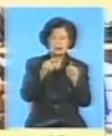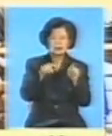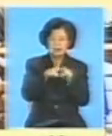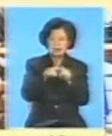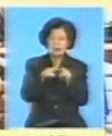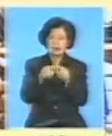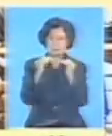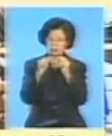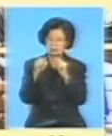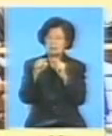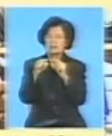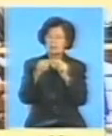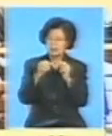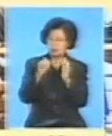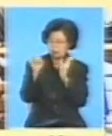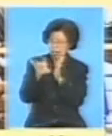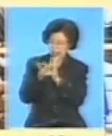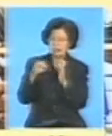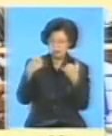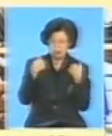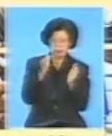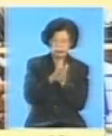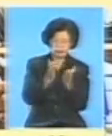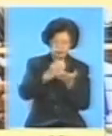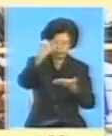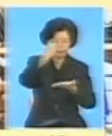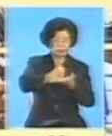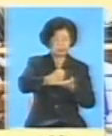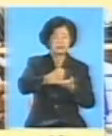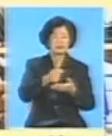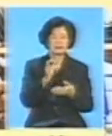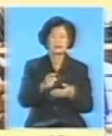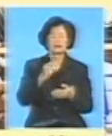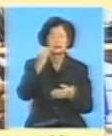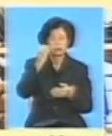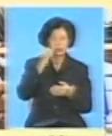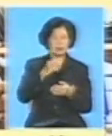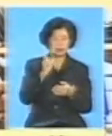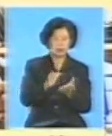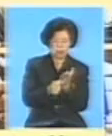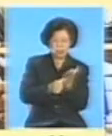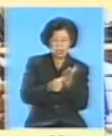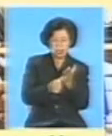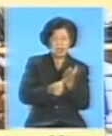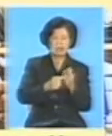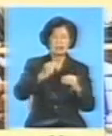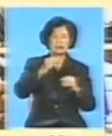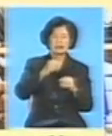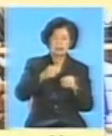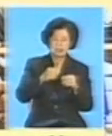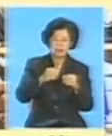นะแล้วท้ายสุดมันก็ไปออกโฉนดได้ทุกทีไปนะอันนี้ต้องมารีบปรับแก้นะครับเรื่องแผนที่ต่างๆเขตที่ดินซับซ้อนแนวเข